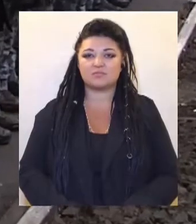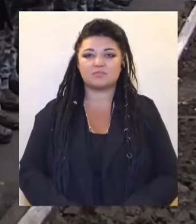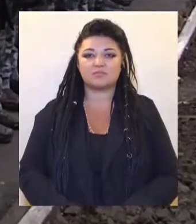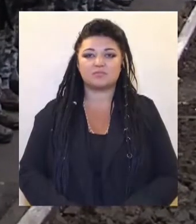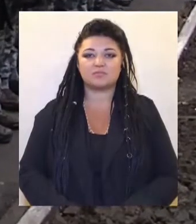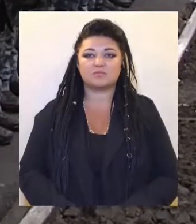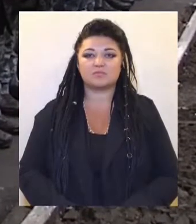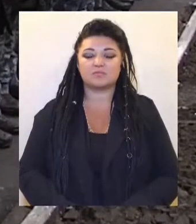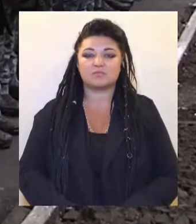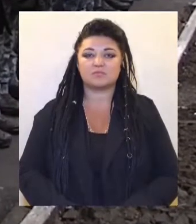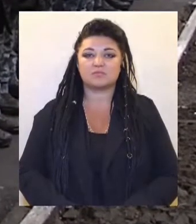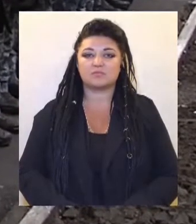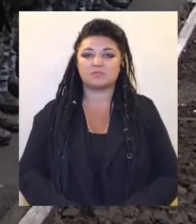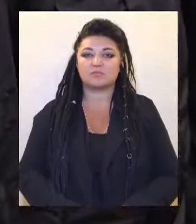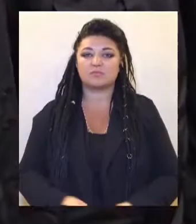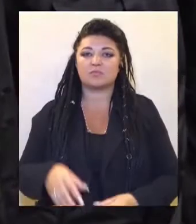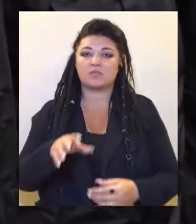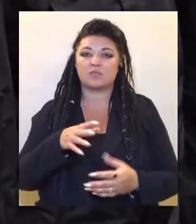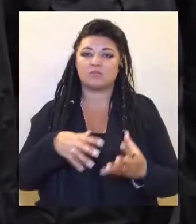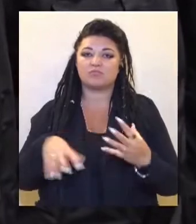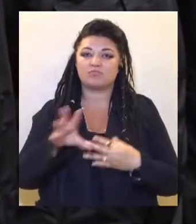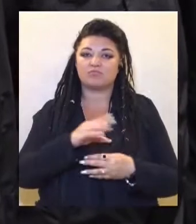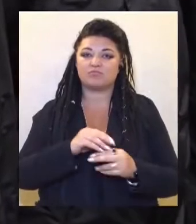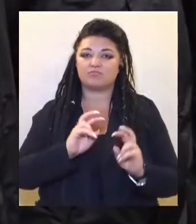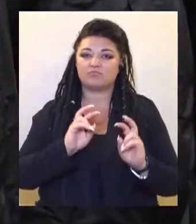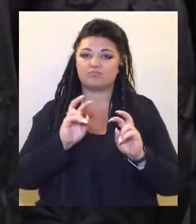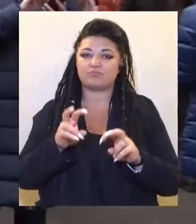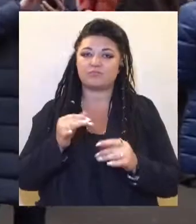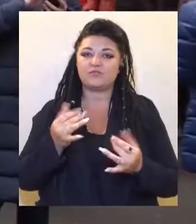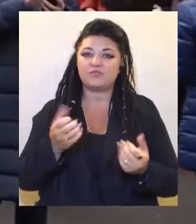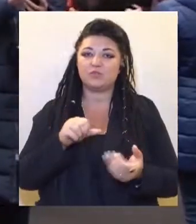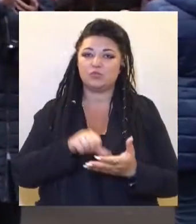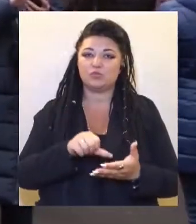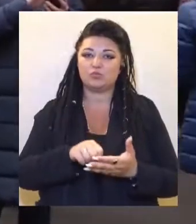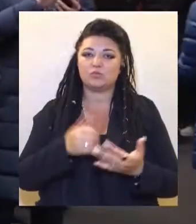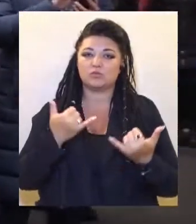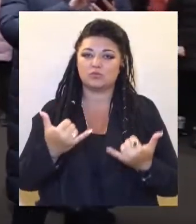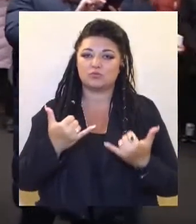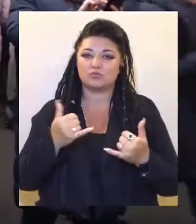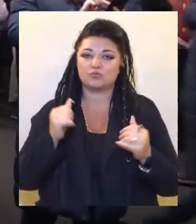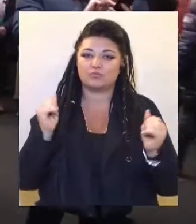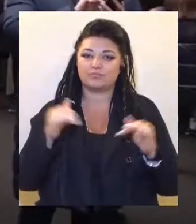Курсант військово-морського ліцею Євген розповів, чому взяв участь у сьогоднішньому заході. Прийшли